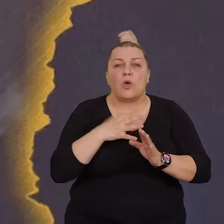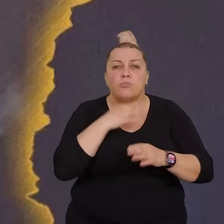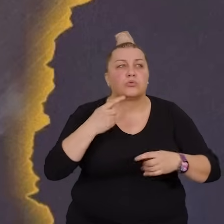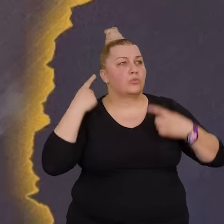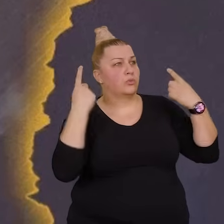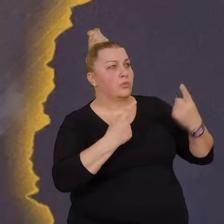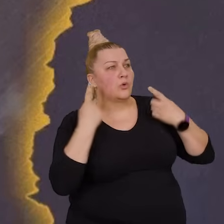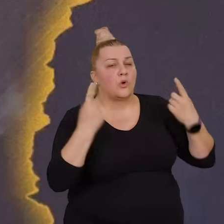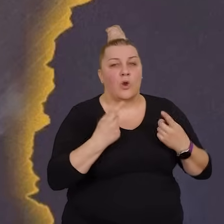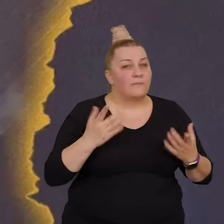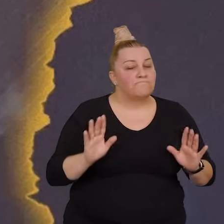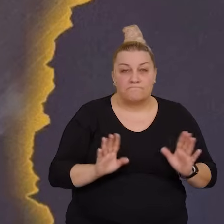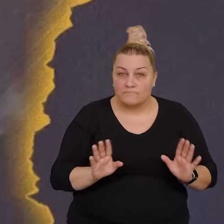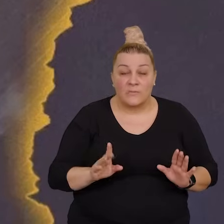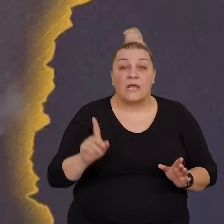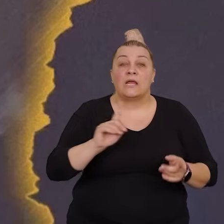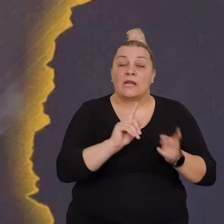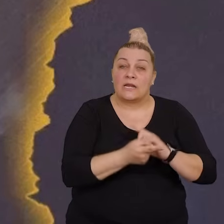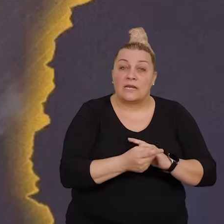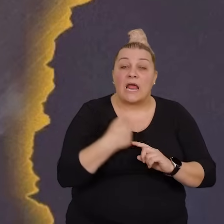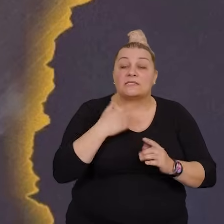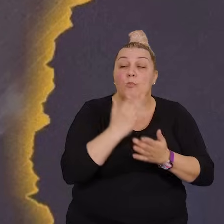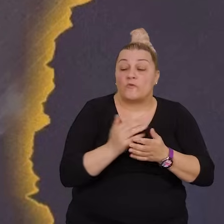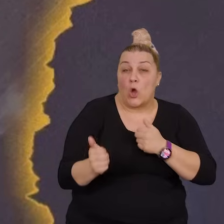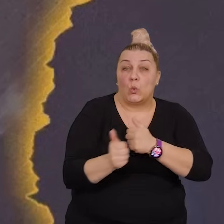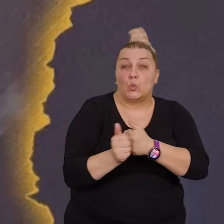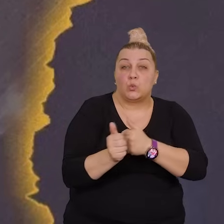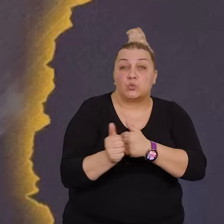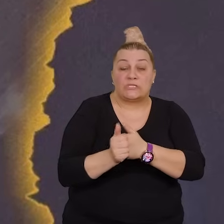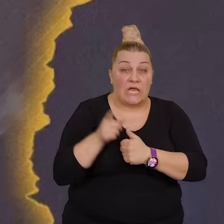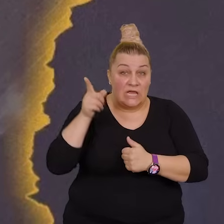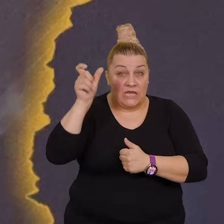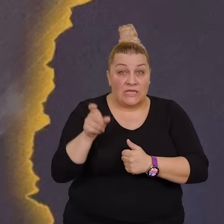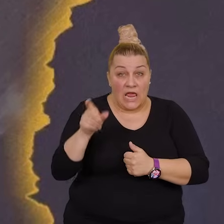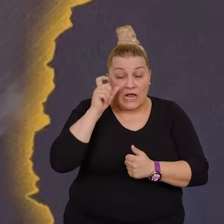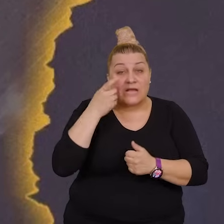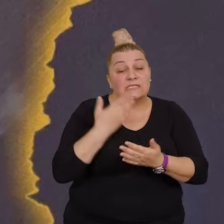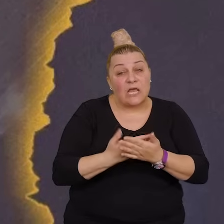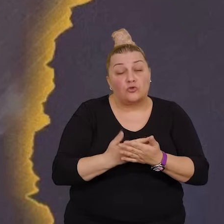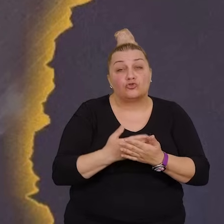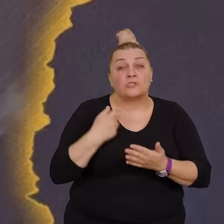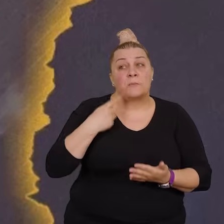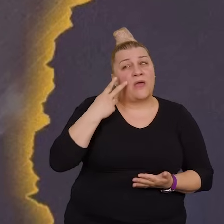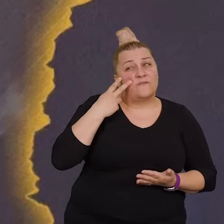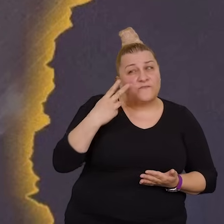za koga se znalo i se nije znalo. Međutim, ja sam bio uz njega, ne uz ove neke druge, zato što sam